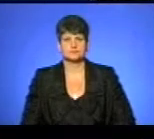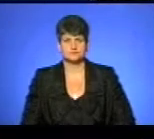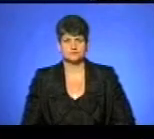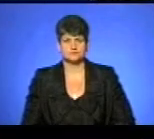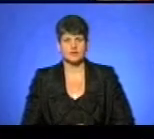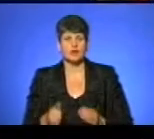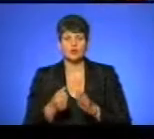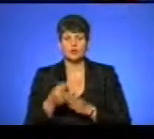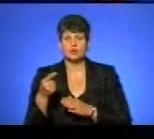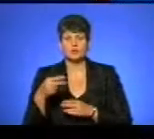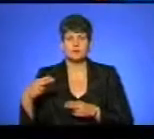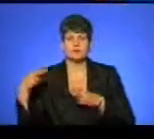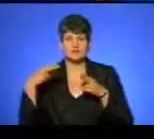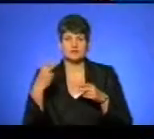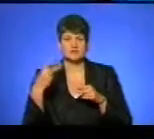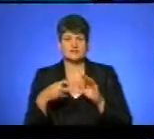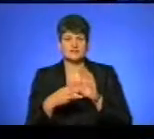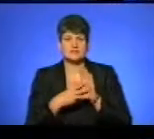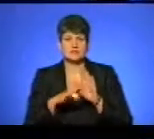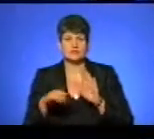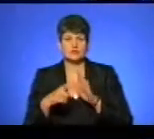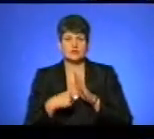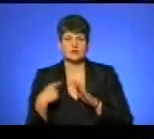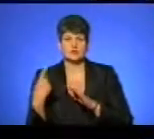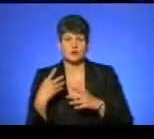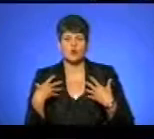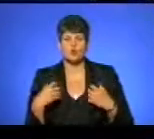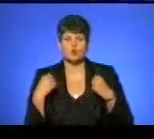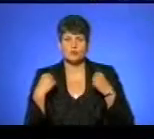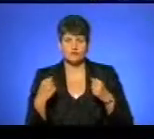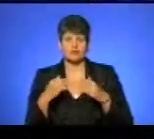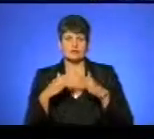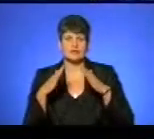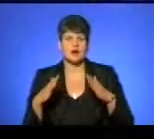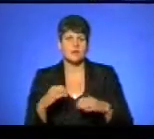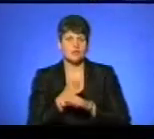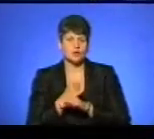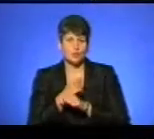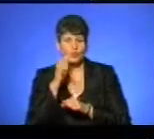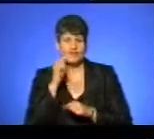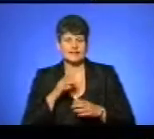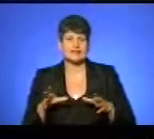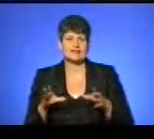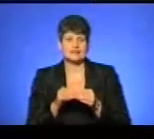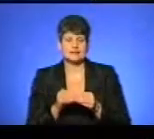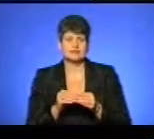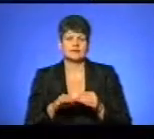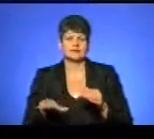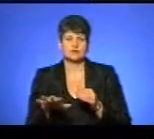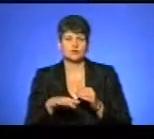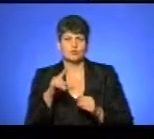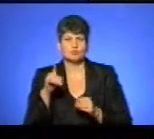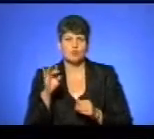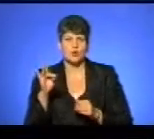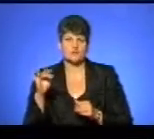До Тернополя прибули 28 дітей з Донеччини. Вони оздоровлюватимуться у таборі «Україна єдина» на території санаторію «Барвінок» у Зборівському